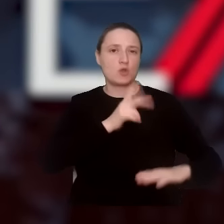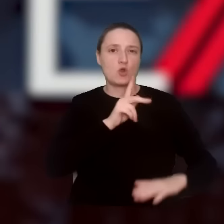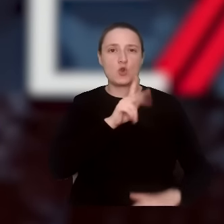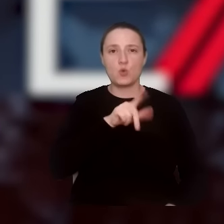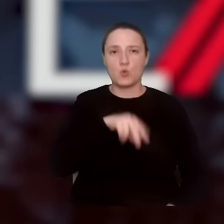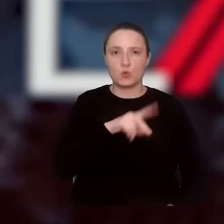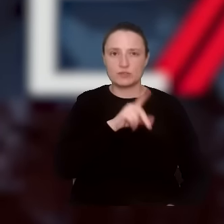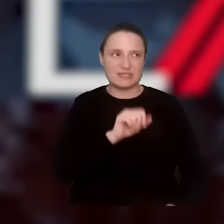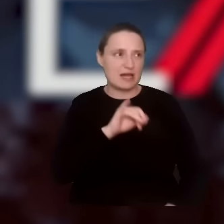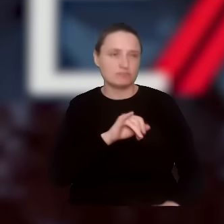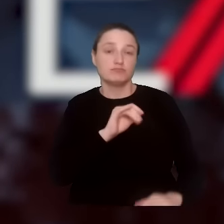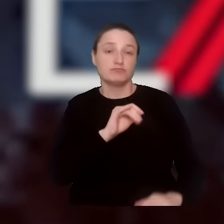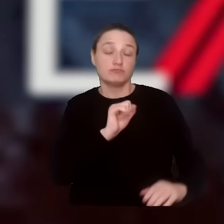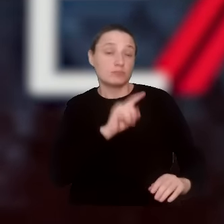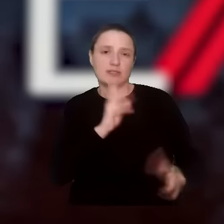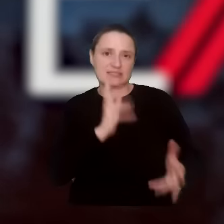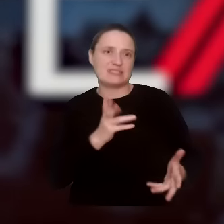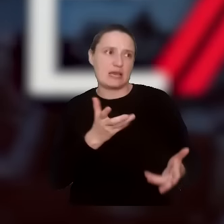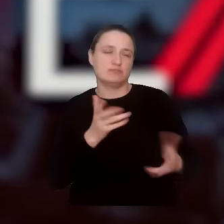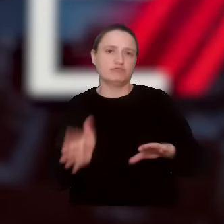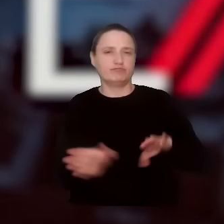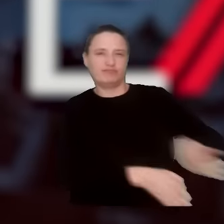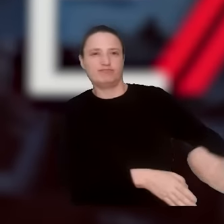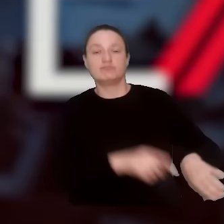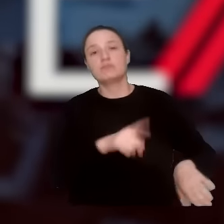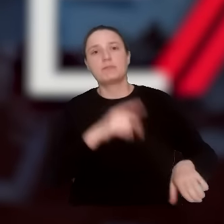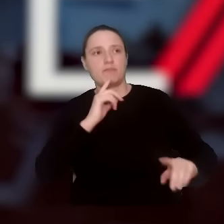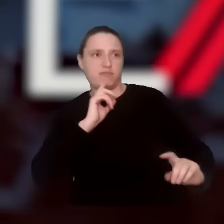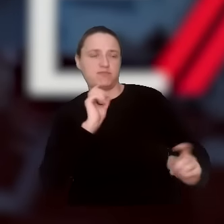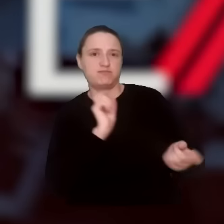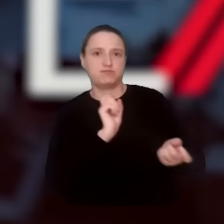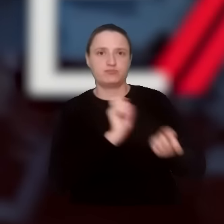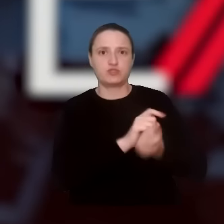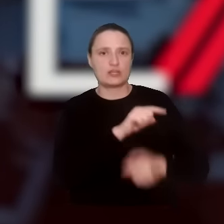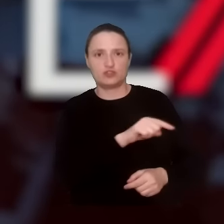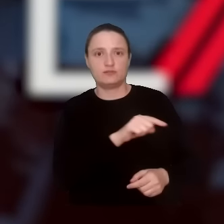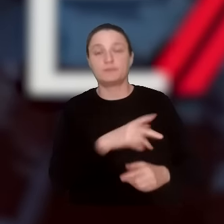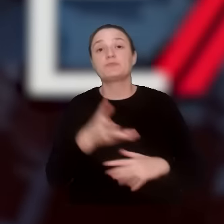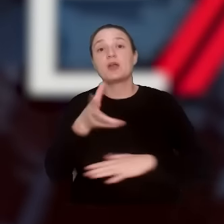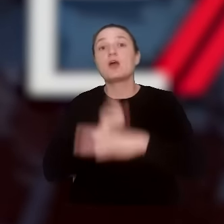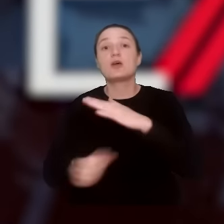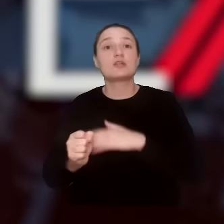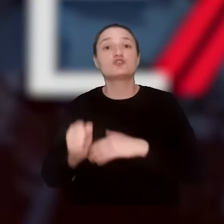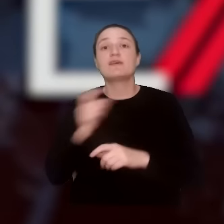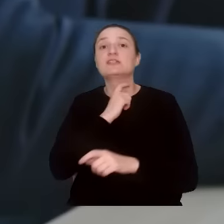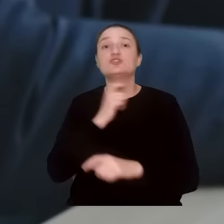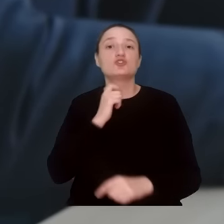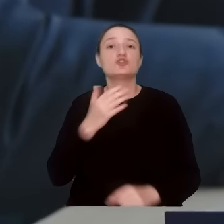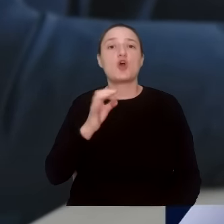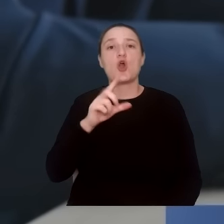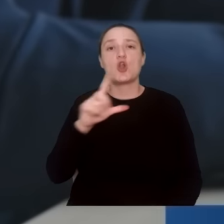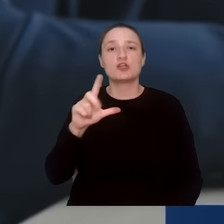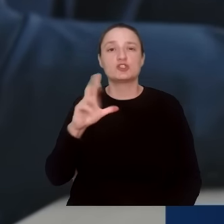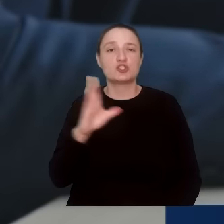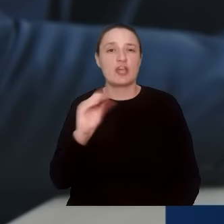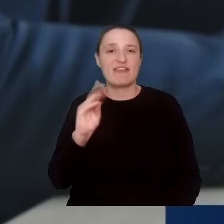PO-PSL. Jutro Sąd Okręgowy w Warszawie rozpatrzy zażalenie na postanowienie o aresztowaniu księdza Michała Olszewskiego. O tym,